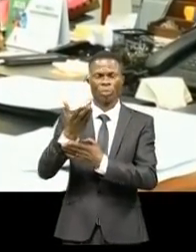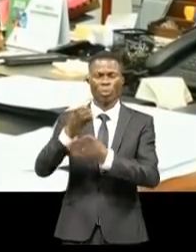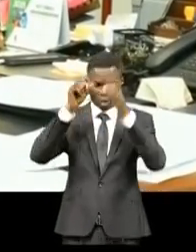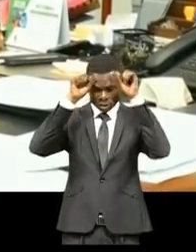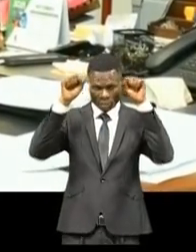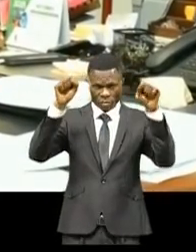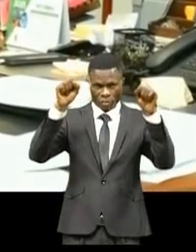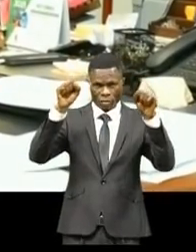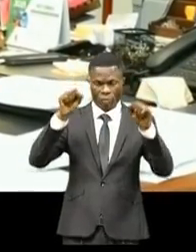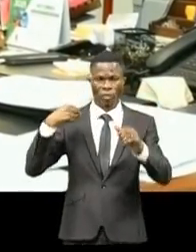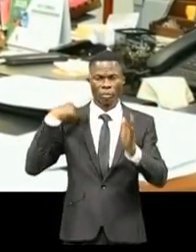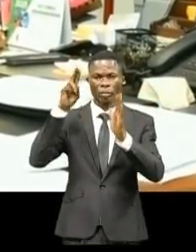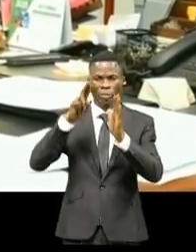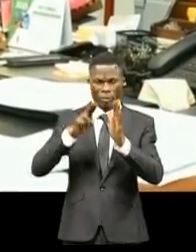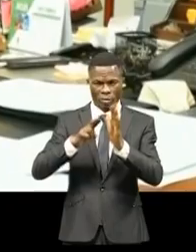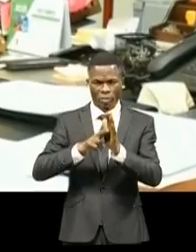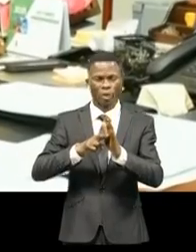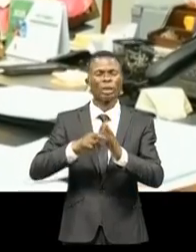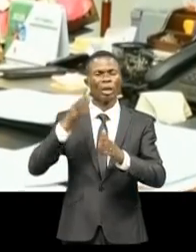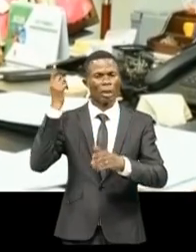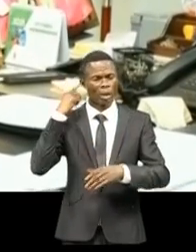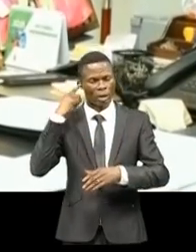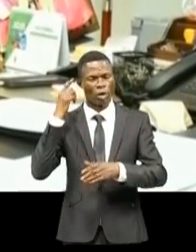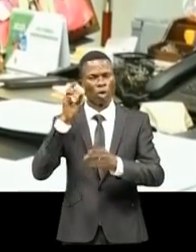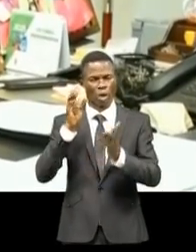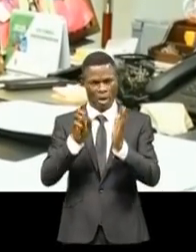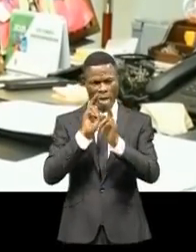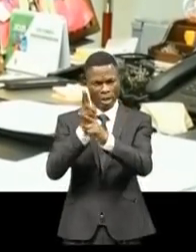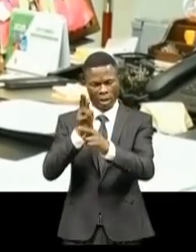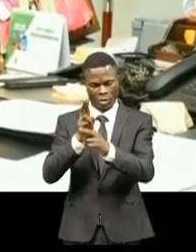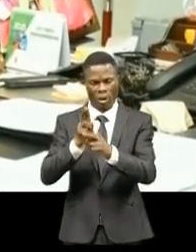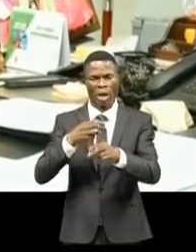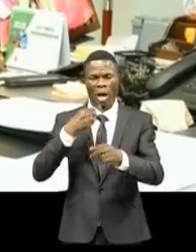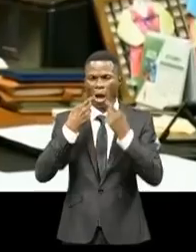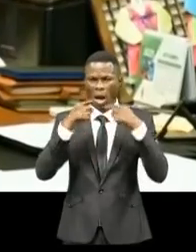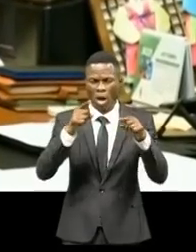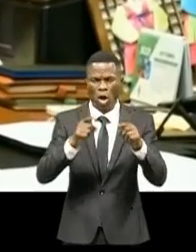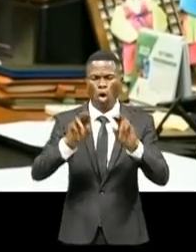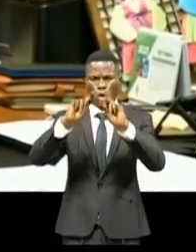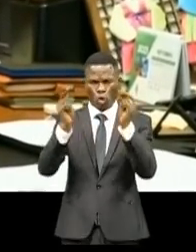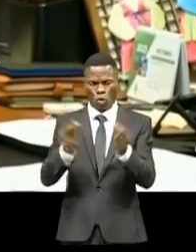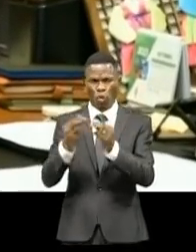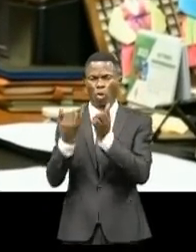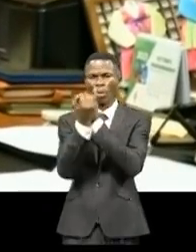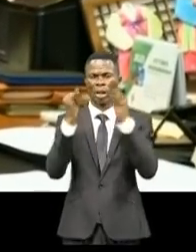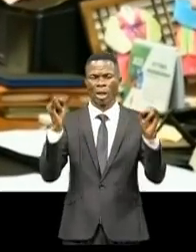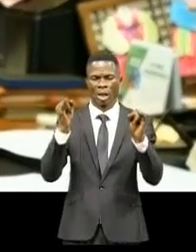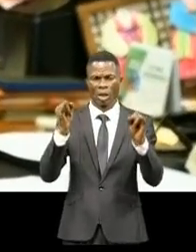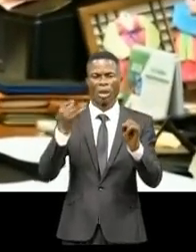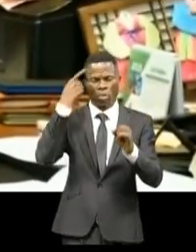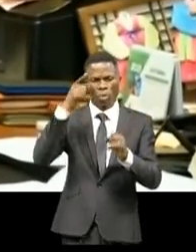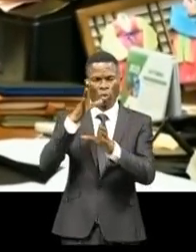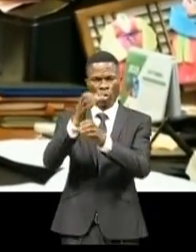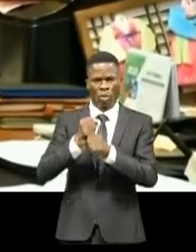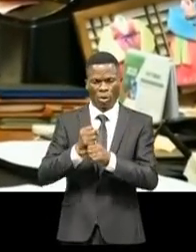l'État, que le gouvernement a pris acte de ces rapports et a annoncé la mise sur pied d'une commission indépendante ad hoc pour